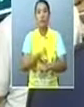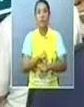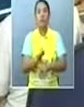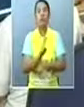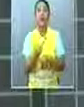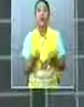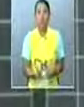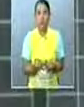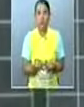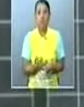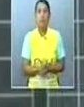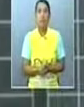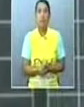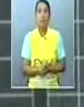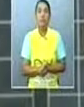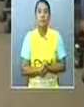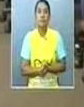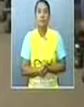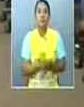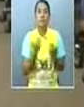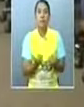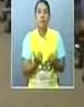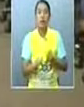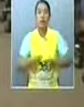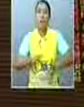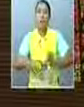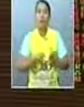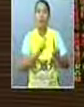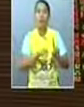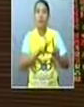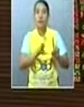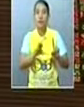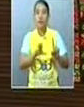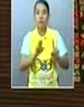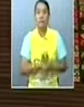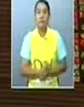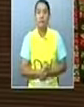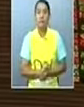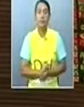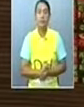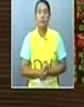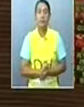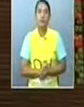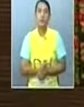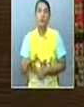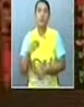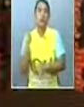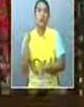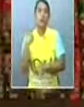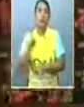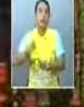นี้เนี่ยนะคะแนวรับนั้นยังมองอยู่สักประมาณ 1,300 จุดนะคะในขณะที่แนวต้านเนี่ยก็ให้เอา